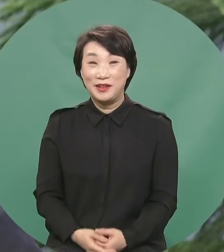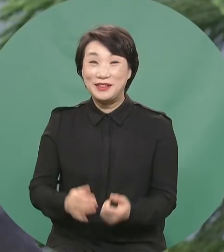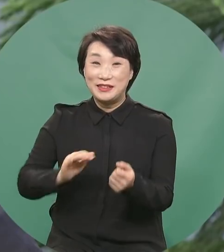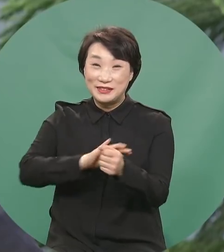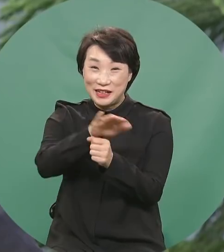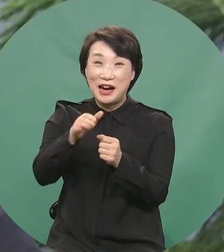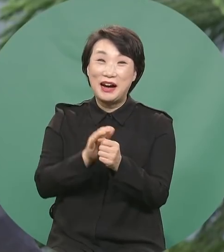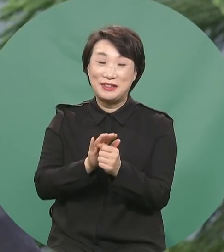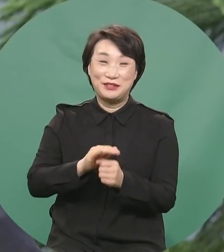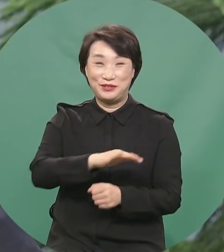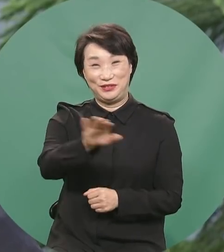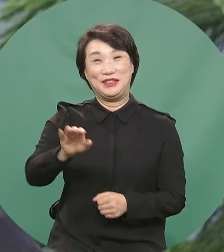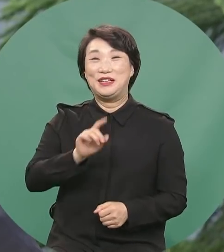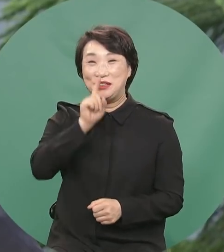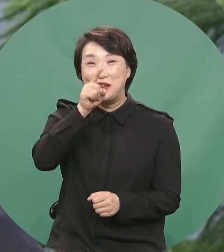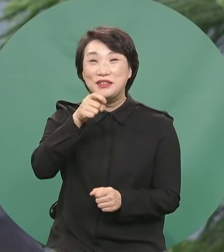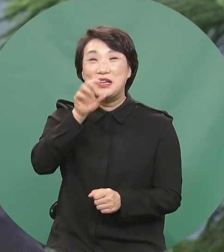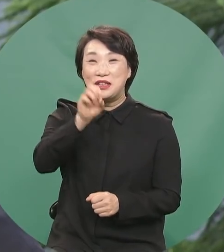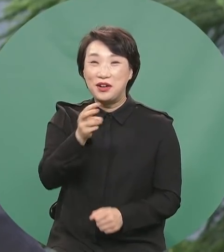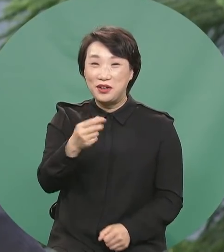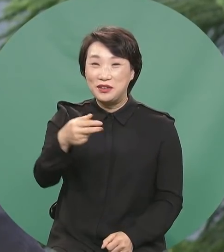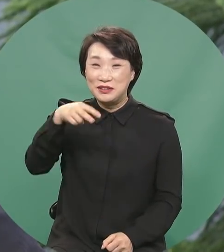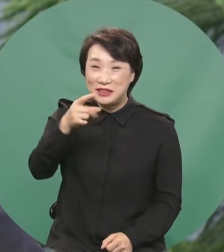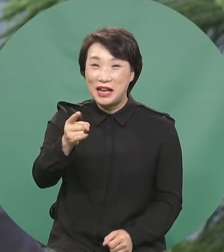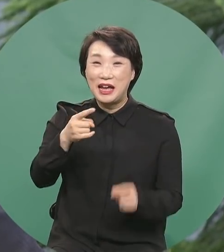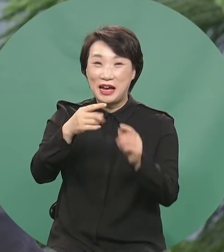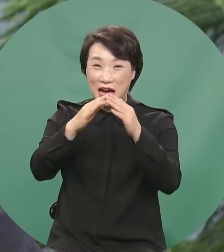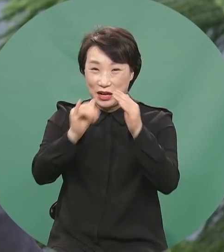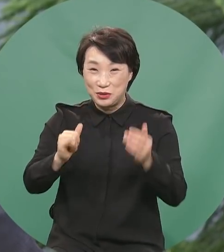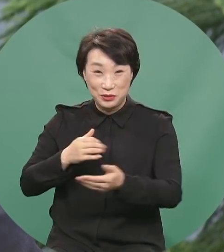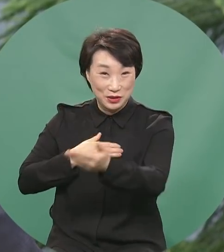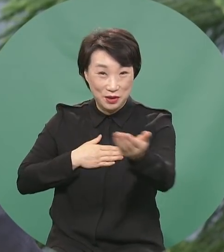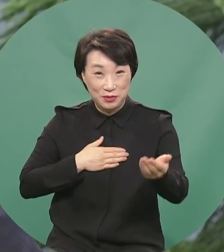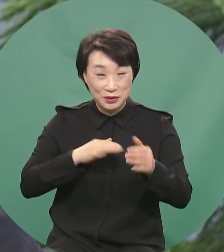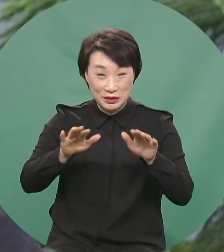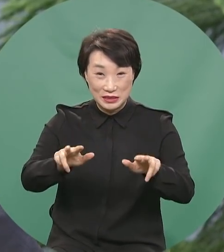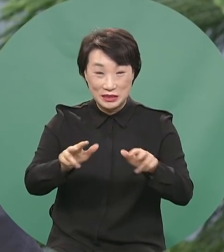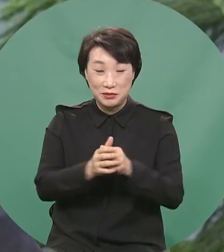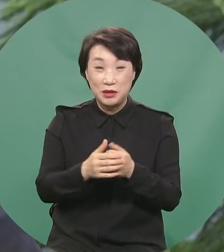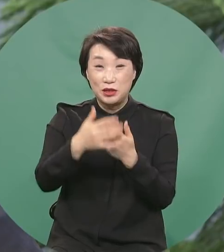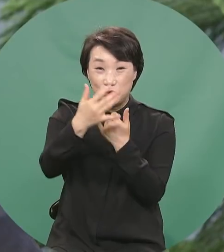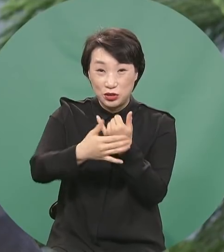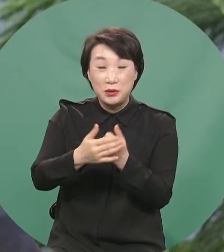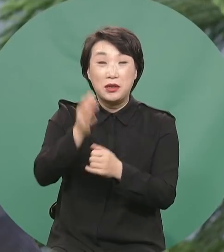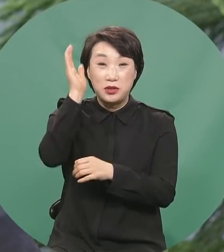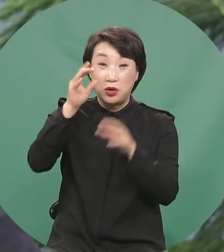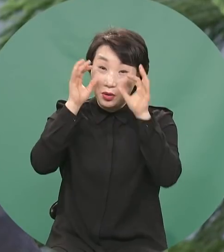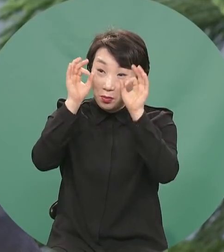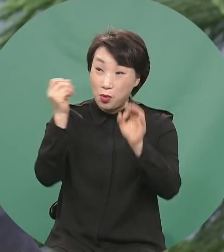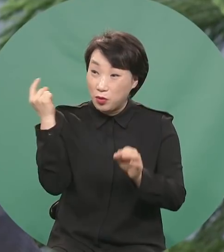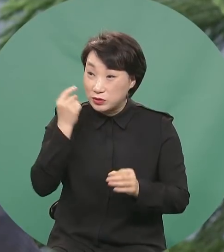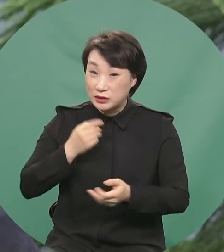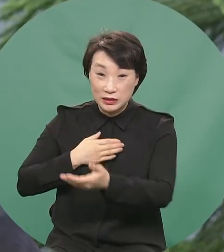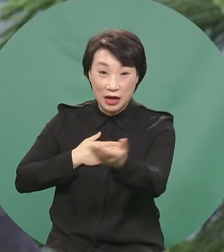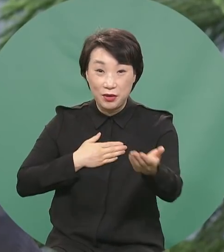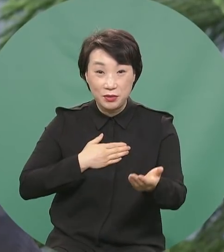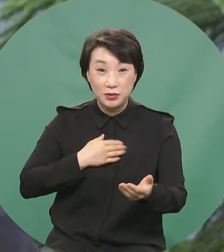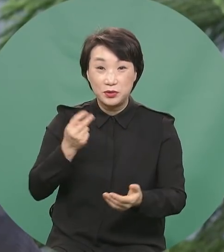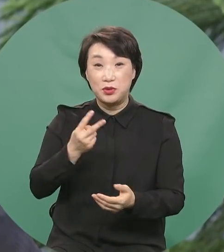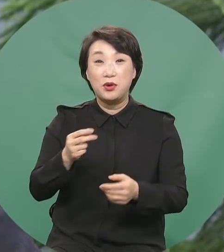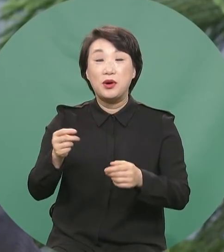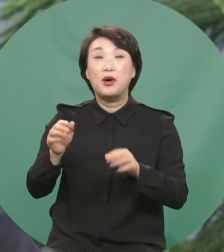사랑하는 연세가족이요, 오늘 유튜브를 통해서 이 설교를 듣고 있는 전국에